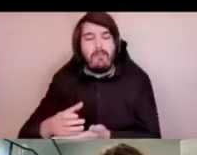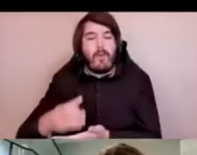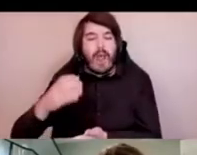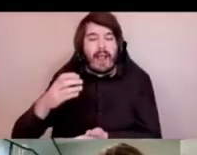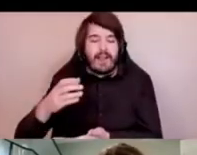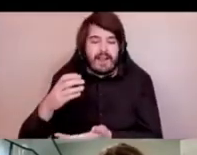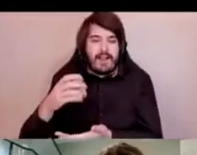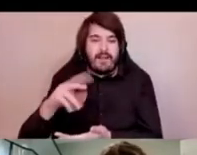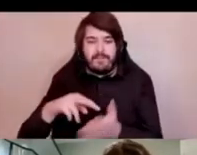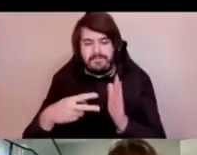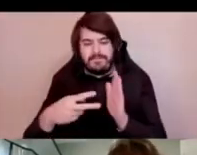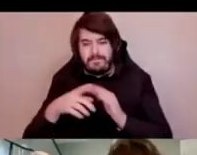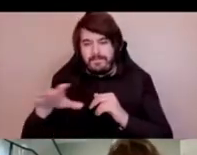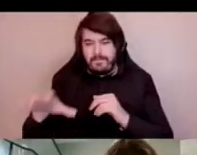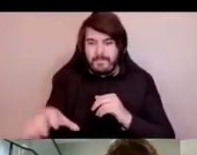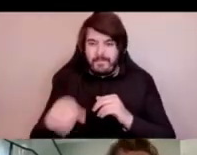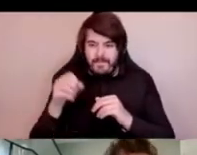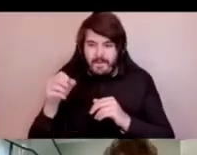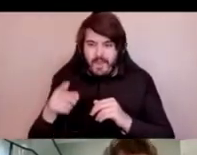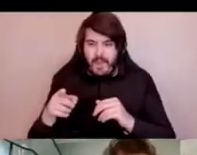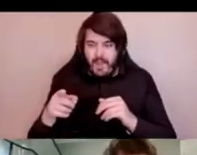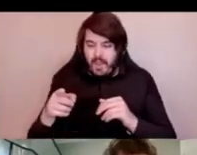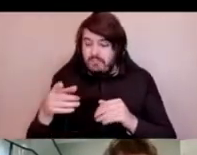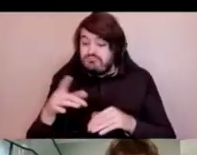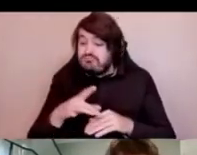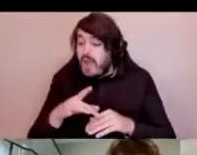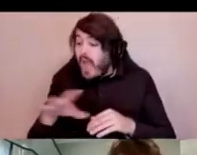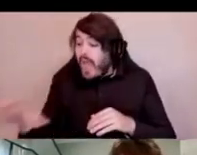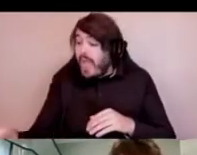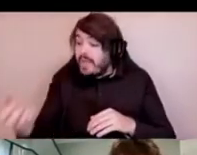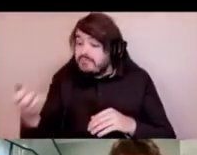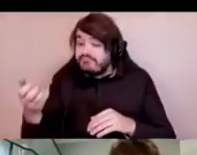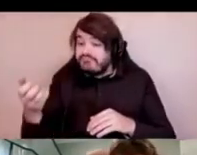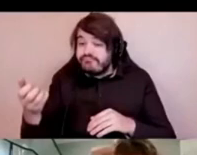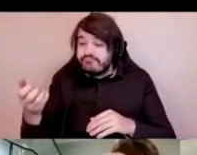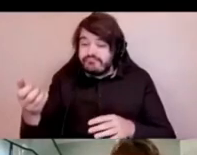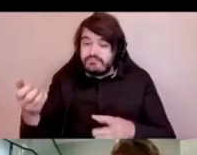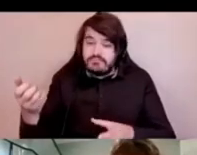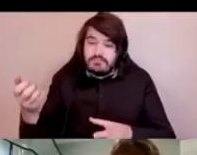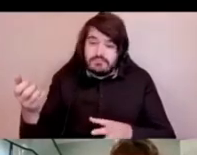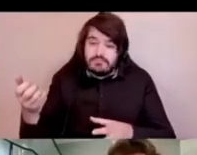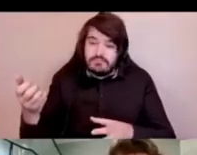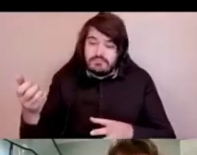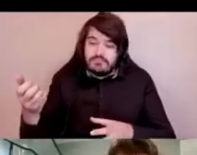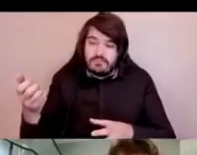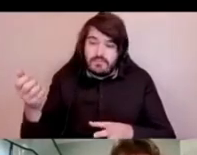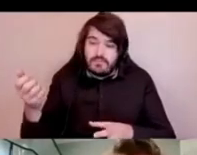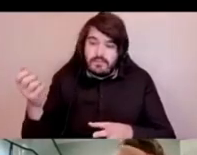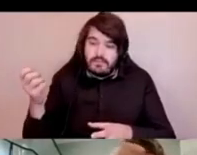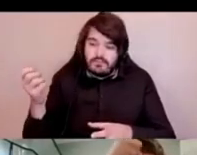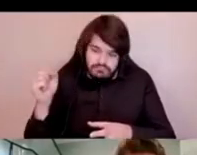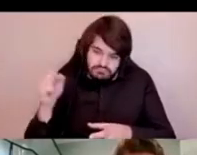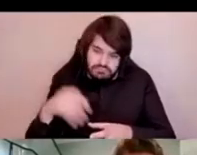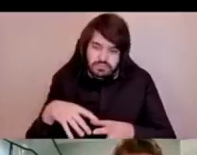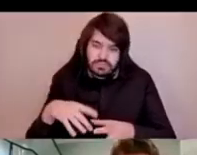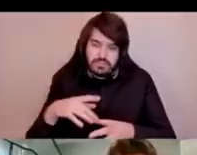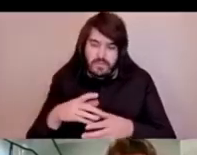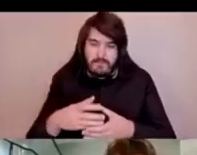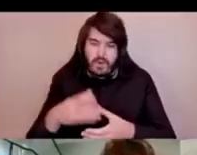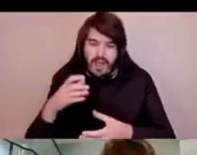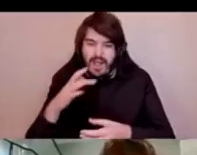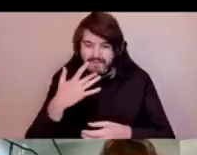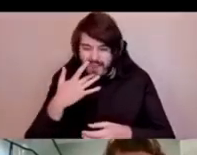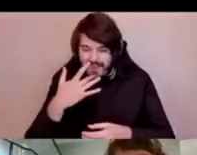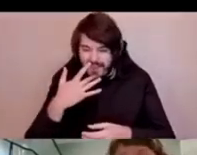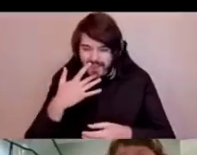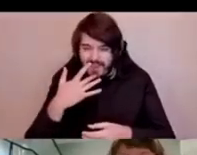bocal. Alors, vous prenez une quantité de terre et de votre sol et vous le mettez dans un bocal